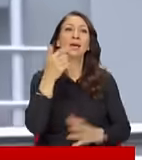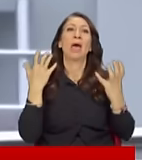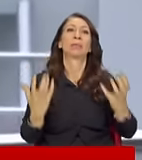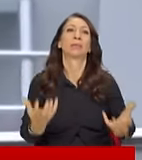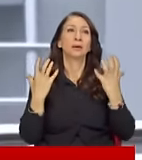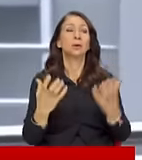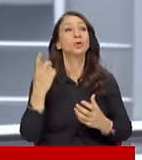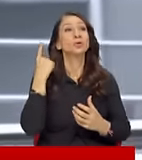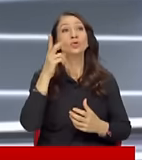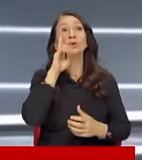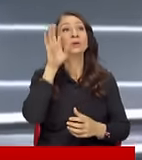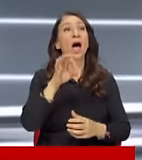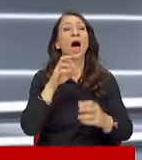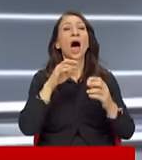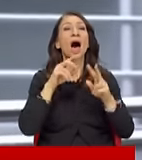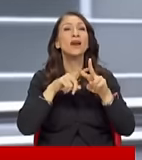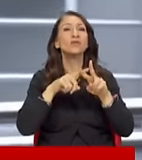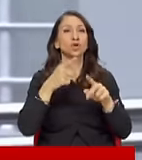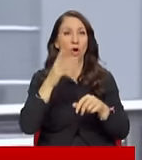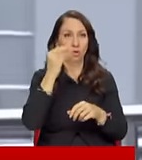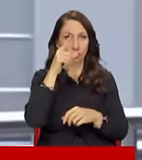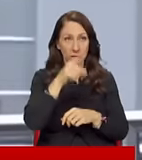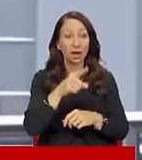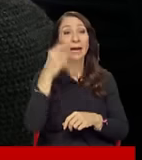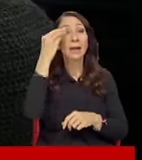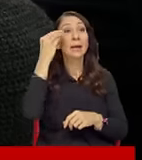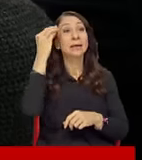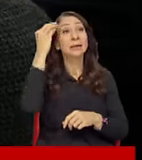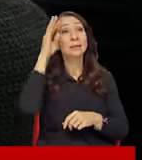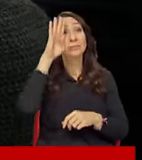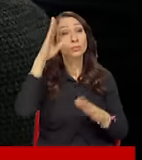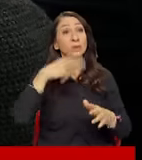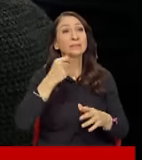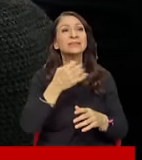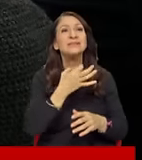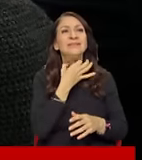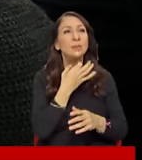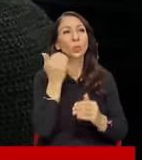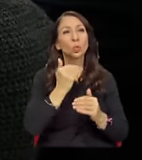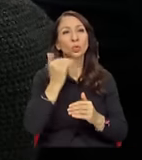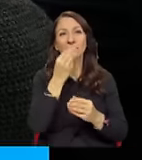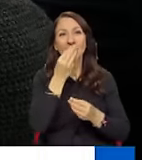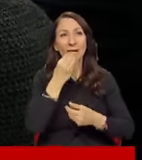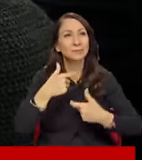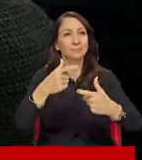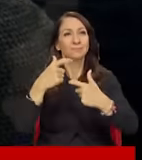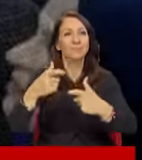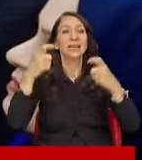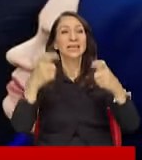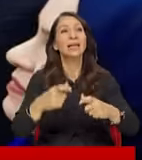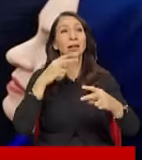yandık işte. Dünkü son durağı ise Arnavutköy oldu Ekrem İmamoğlu'nun. İstanbul Büyükşehir Belediyesi'nin dar gelirliye uygun fiyatlı yemek ulaştırdığı